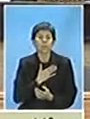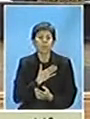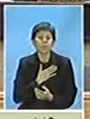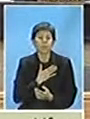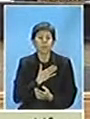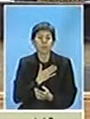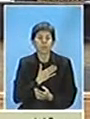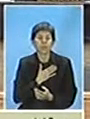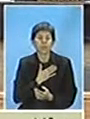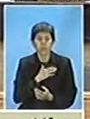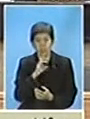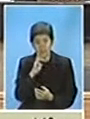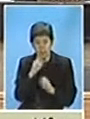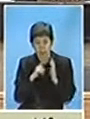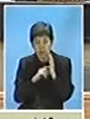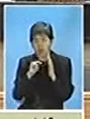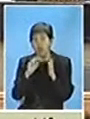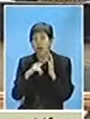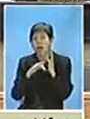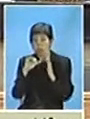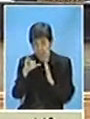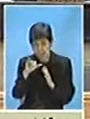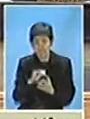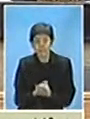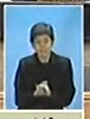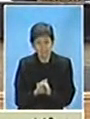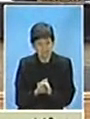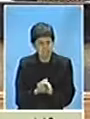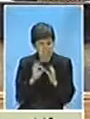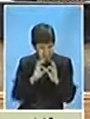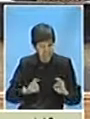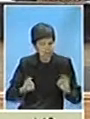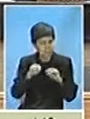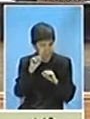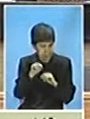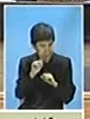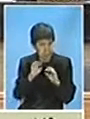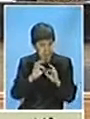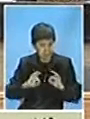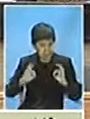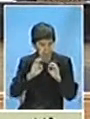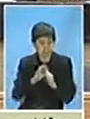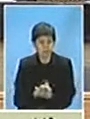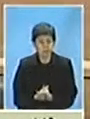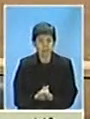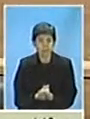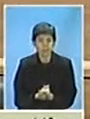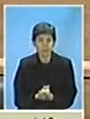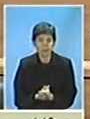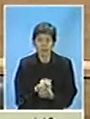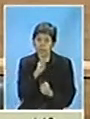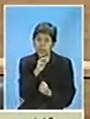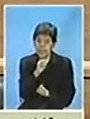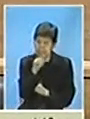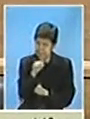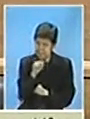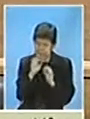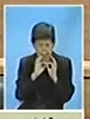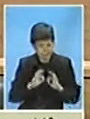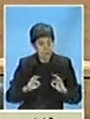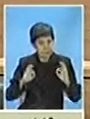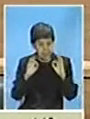ธานที่เคารพผมวันชัยสอนสิริครับมาตรานี้สำคัญมากครับนะฮะมาตรานี้สำ